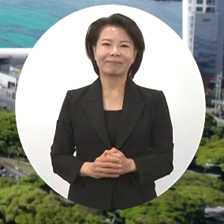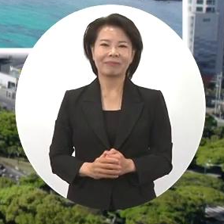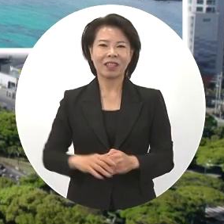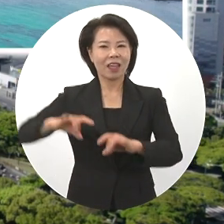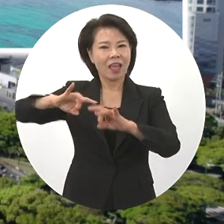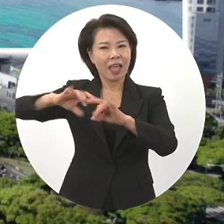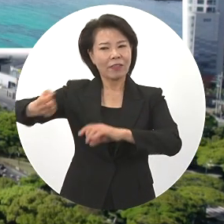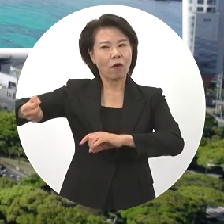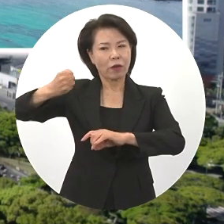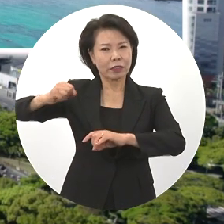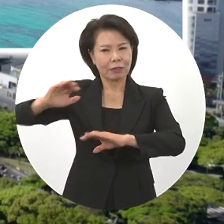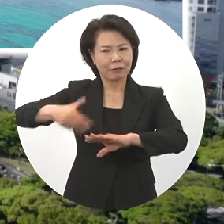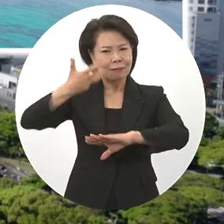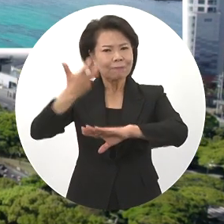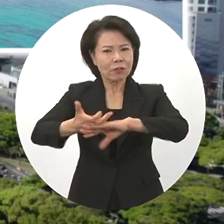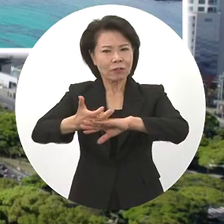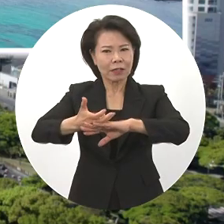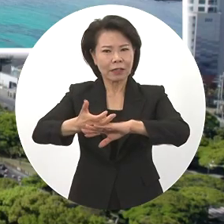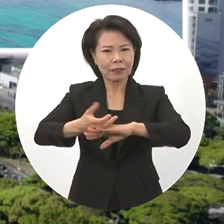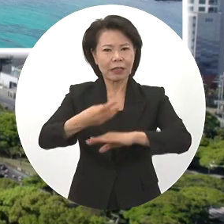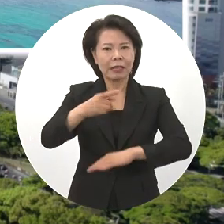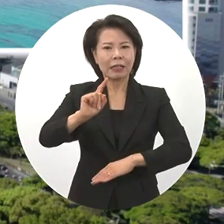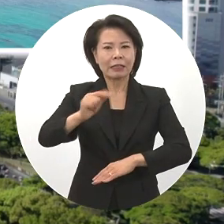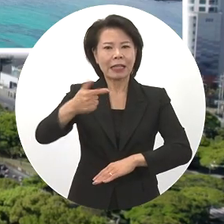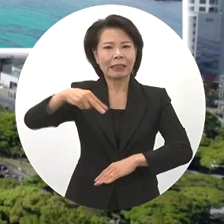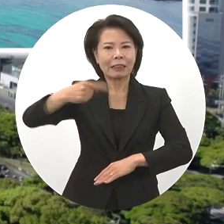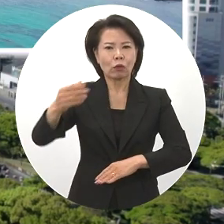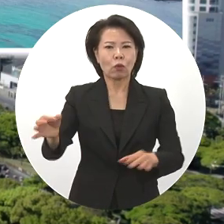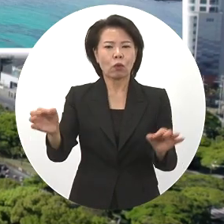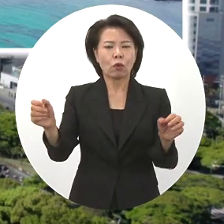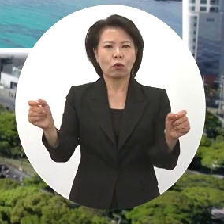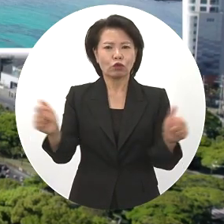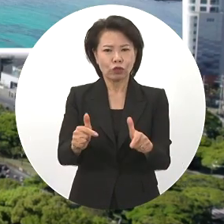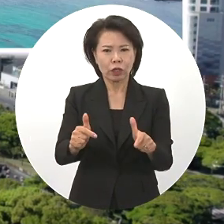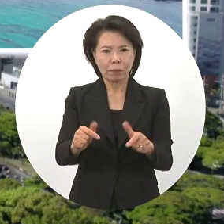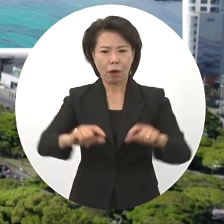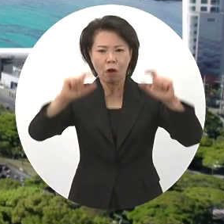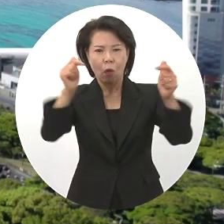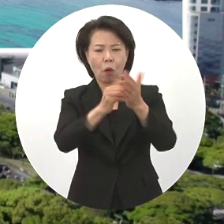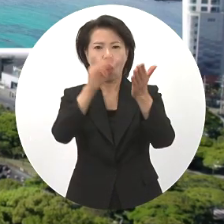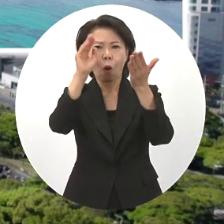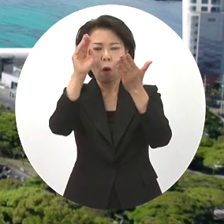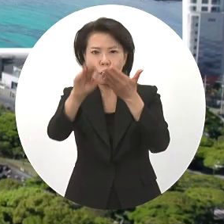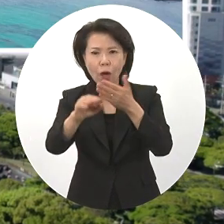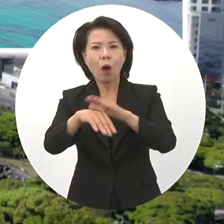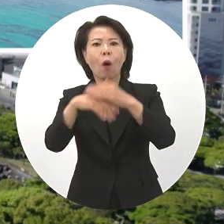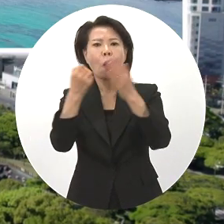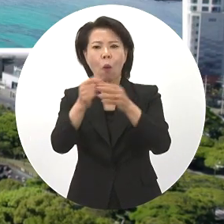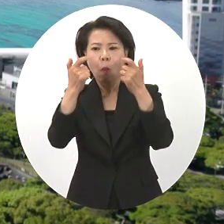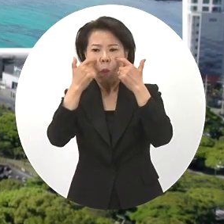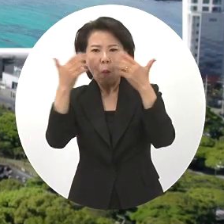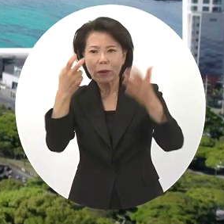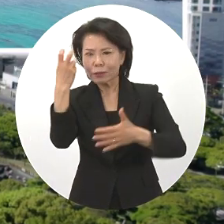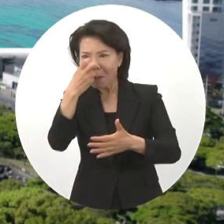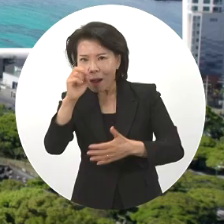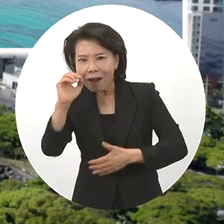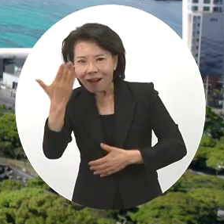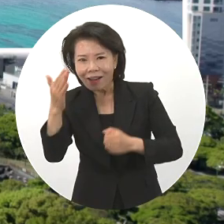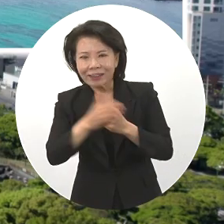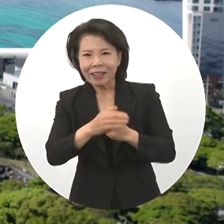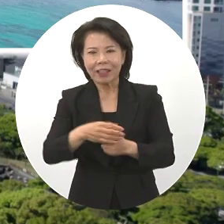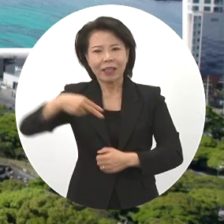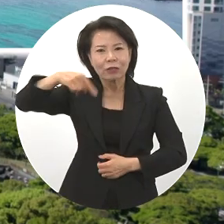제주특별자치도가 에너지 대전환 2035 탄소 중립 비전 선포 이후 가시적인 성과를 이뤄내며